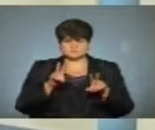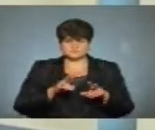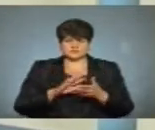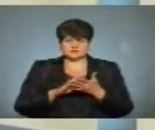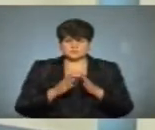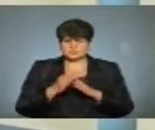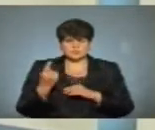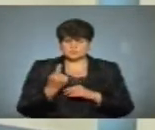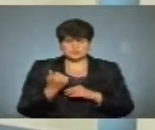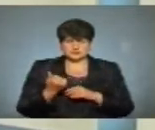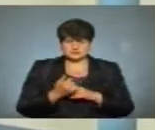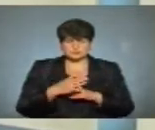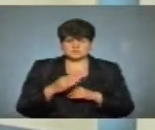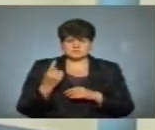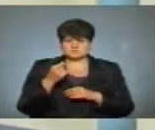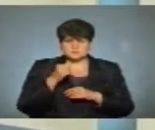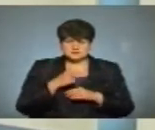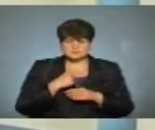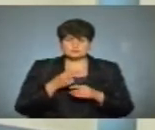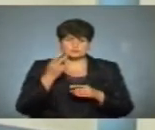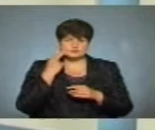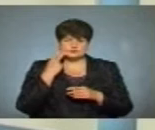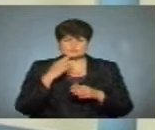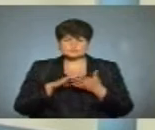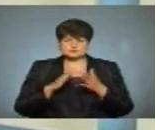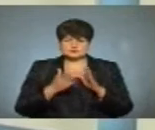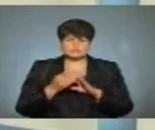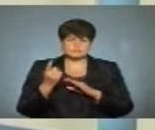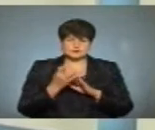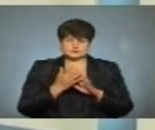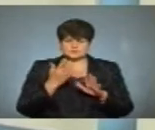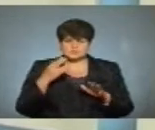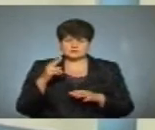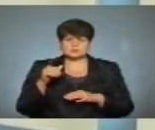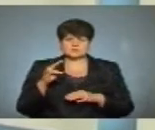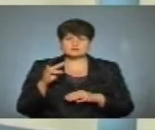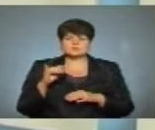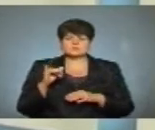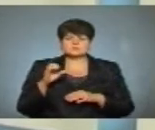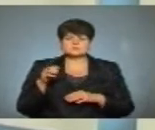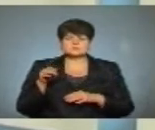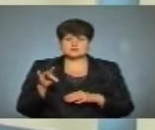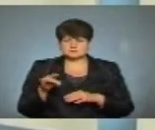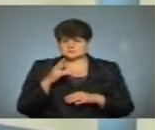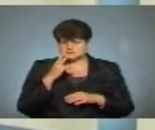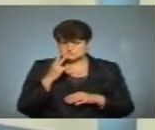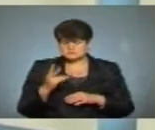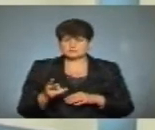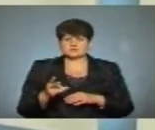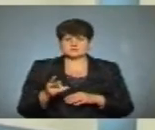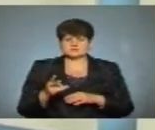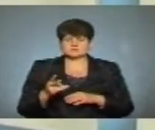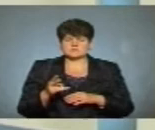один тиждень, навіть не один місяць. Постійно ситуацію, в першу чергу, на Дністрі. Ми бачили